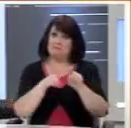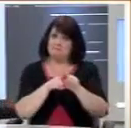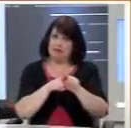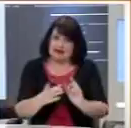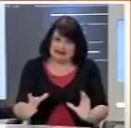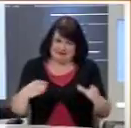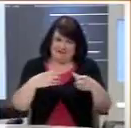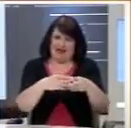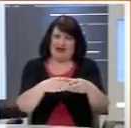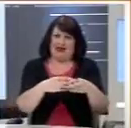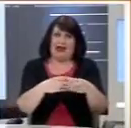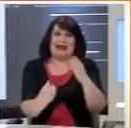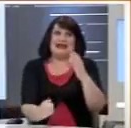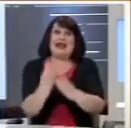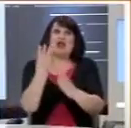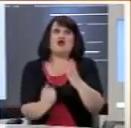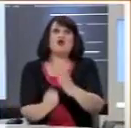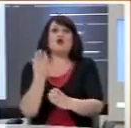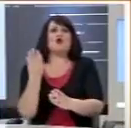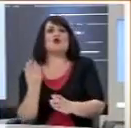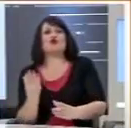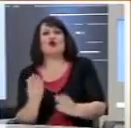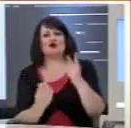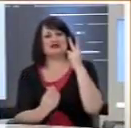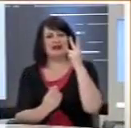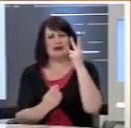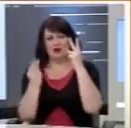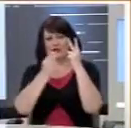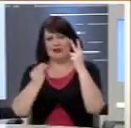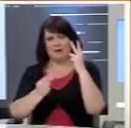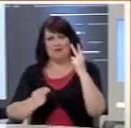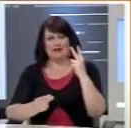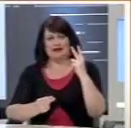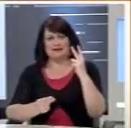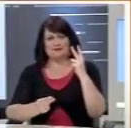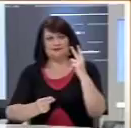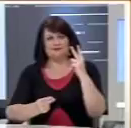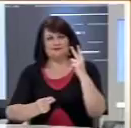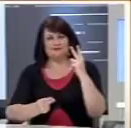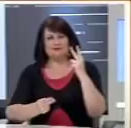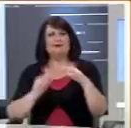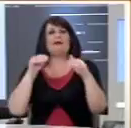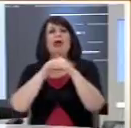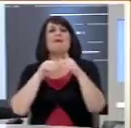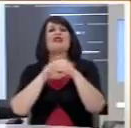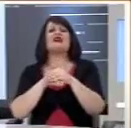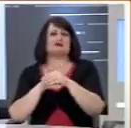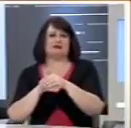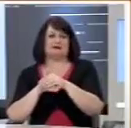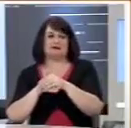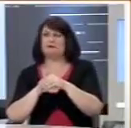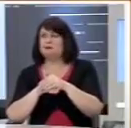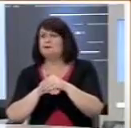το καινούργιο. Και είναι το καινούργιο σε 2 τομείς, θα σας πω. Ο ένας τομέας είναι στις επενδύσεις.